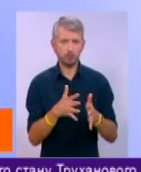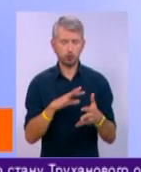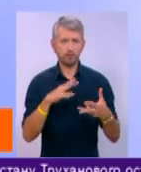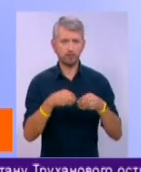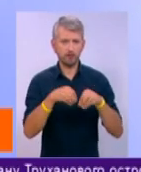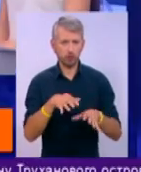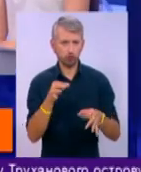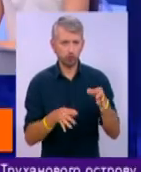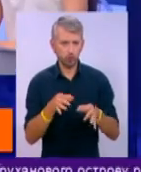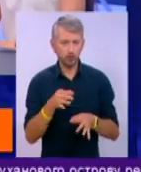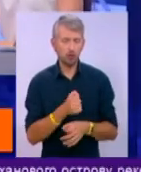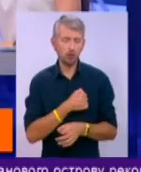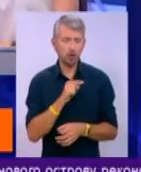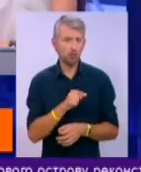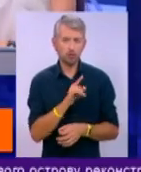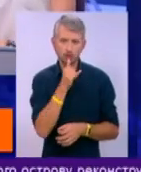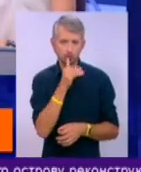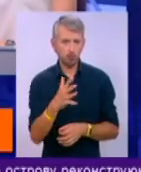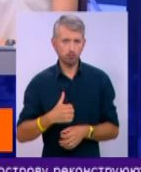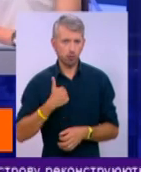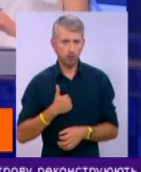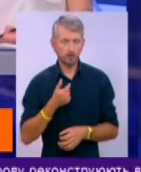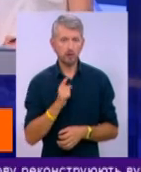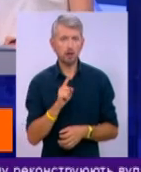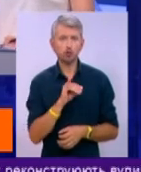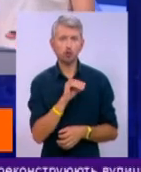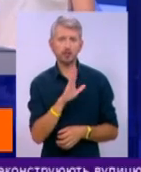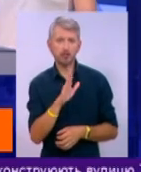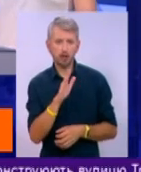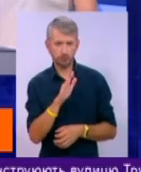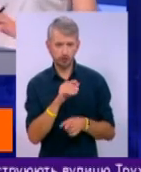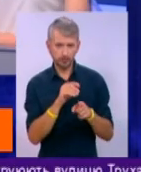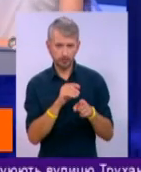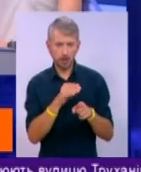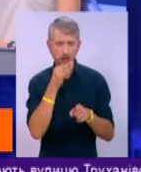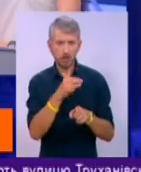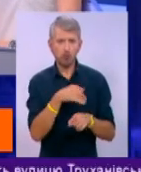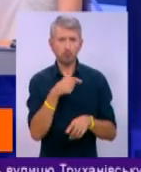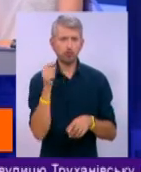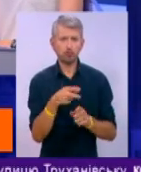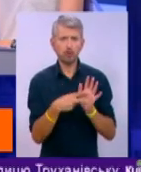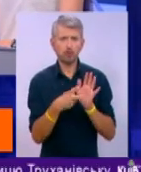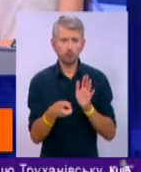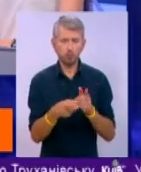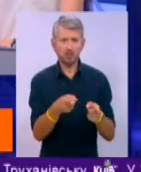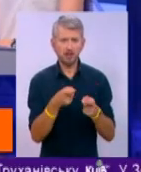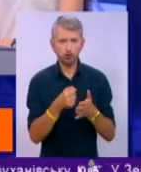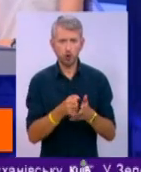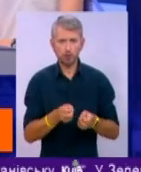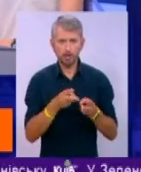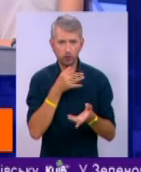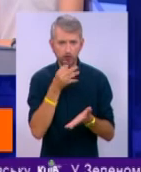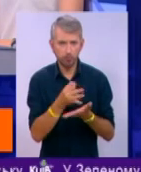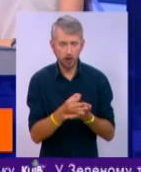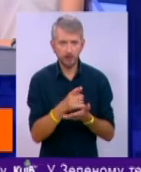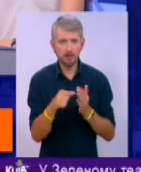суду. На жаль, тут ми не можемо похвастатись. І те, що Юрій Віталій сказав про 1700 притягнути до кримінальної відповідальності